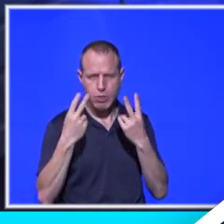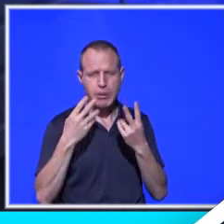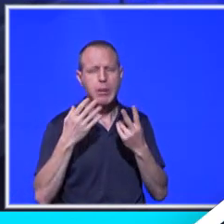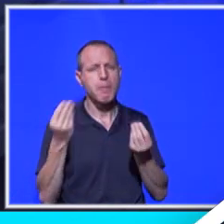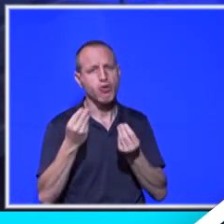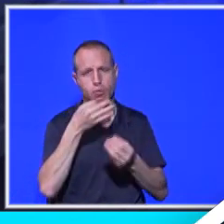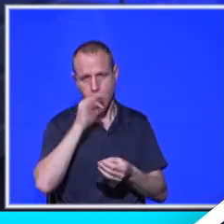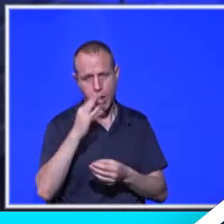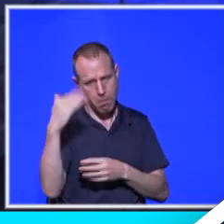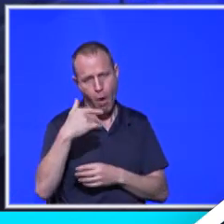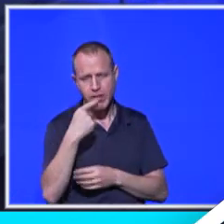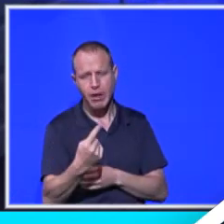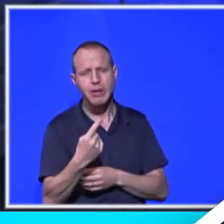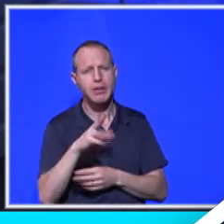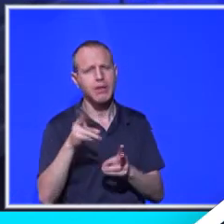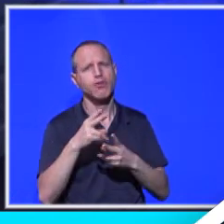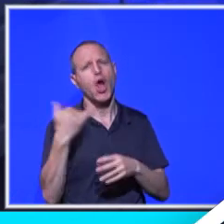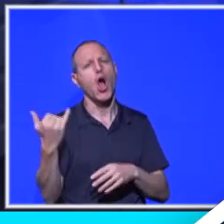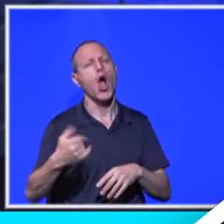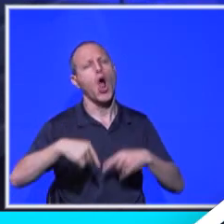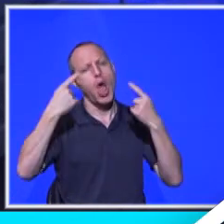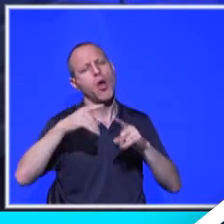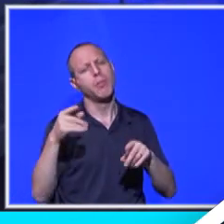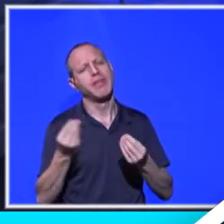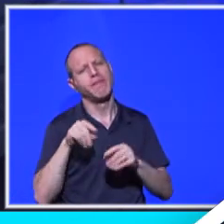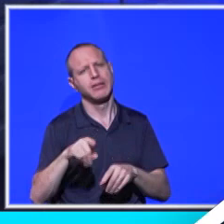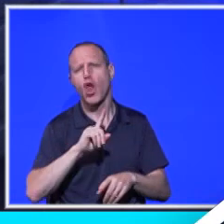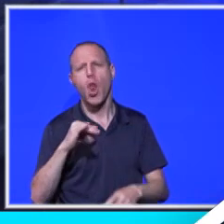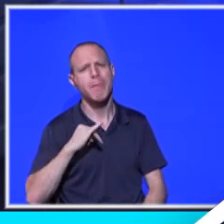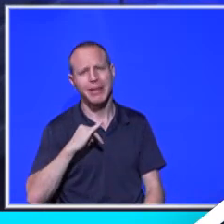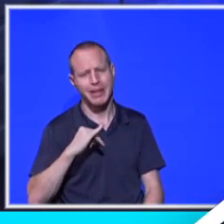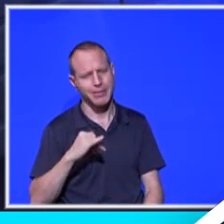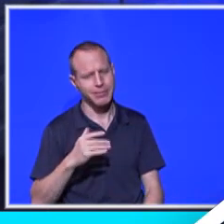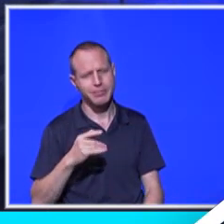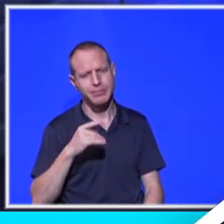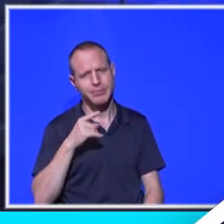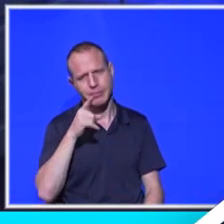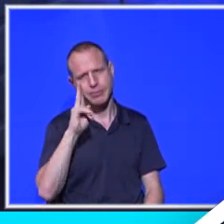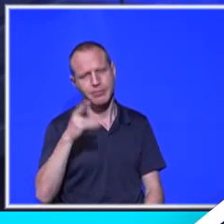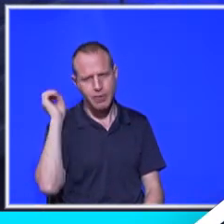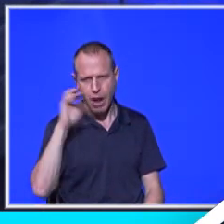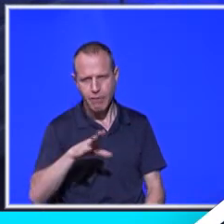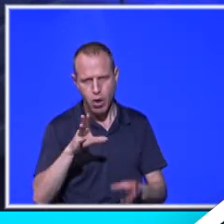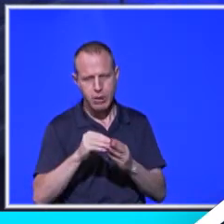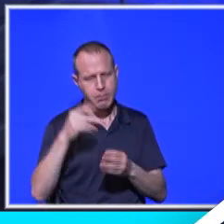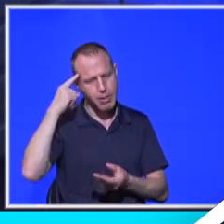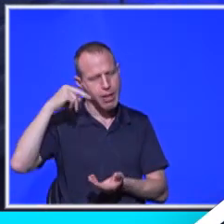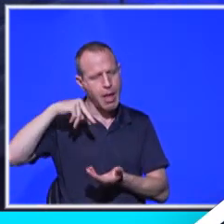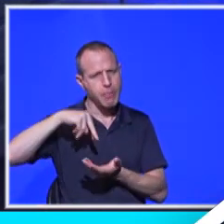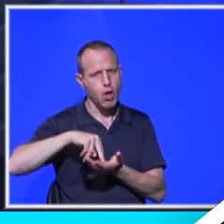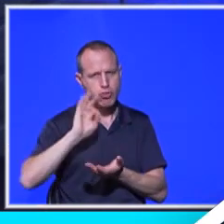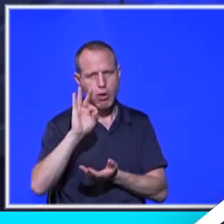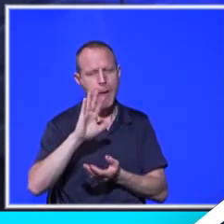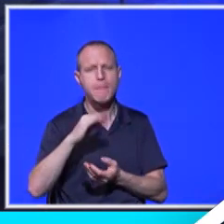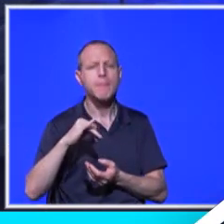בוא ותגיד. אי אפשר כל היום עם הסוגיה הזו, זה לא מעניין, בסדר? זה צריך, אתה צריך לבוא עם עמדותיך, מה דעתך